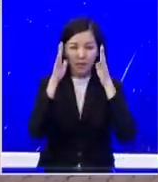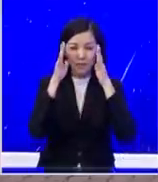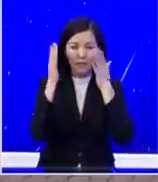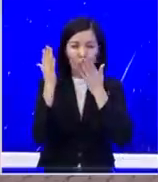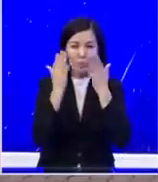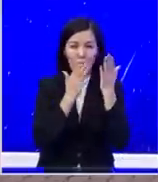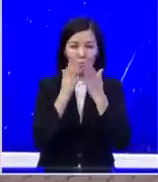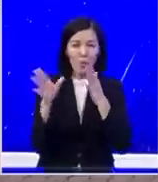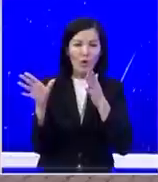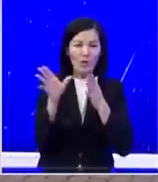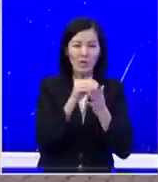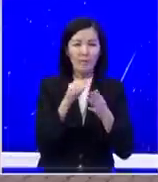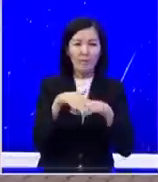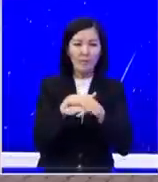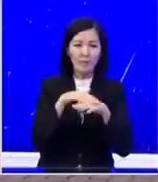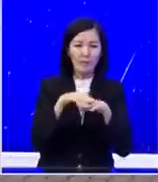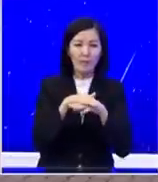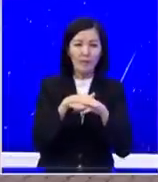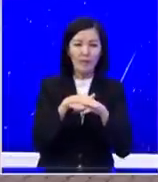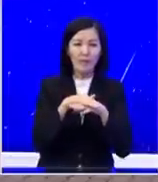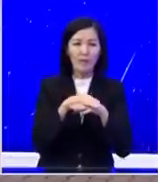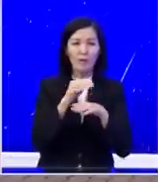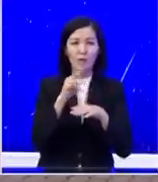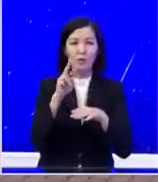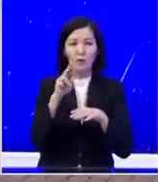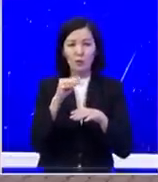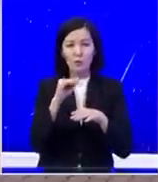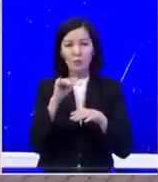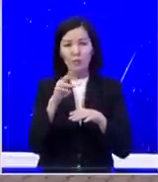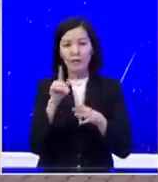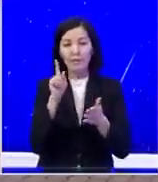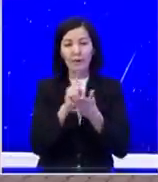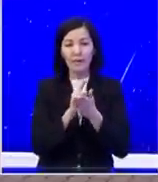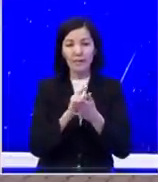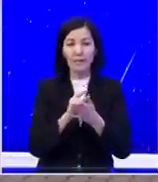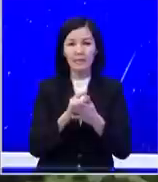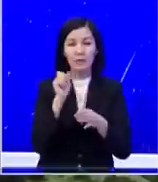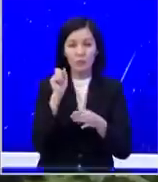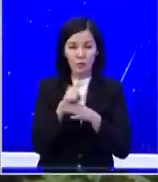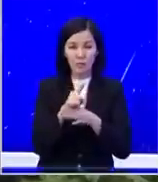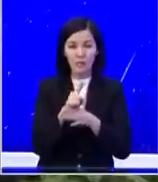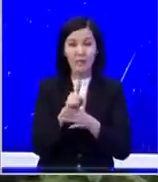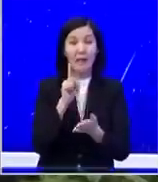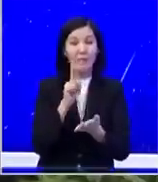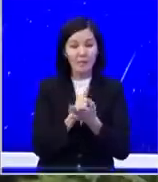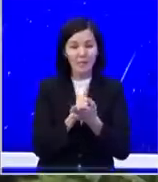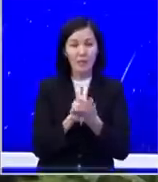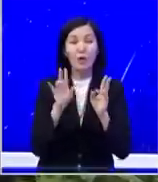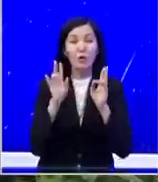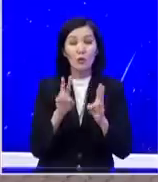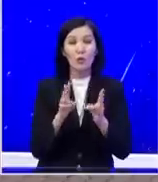жалпы мұсылман адамға жұма намазы қандай парыз болса, сол сияқты міндеттелген намаз. Алайда биылғы